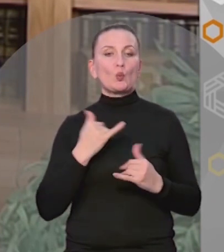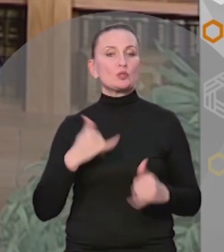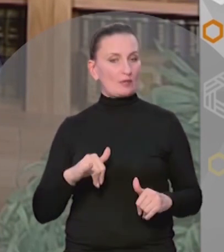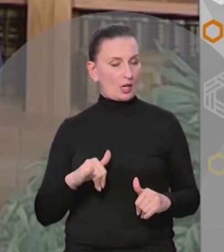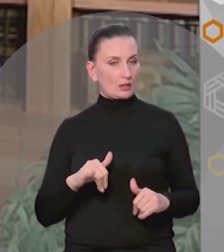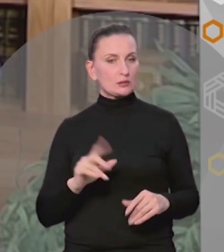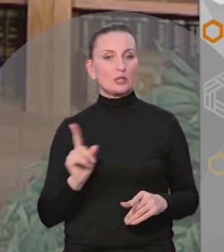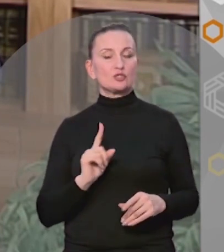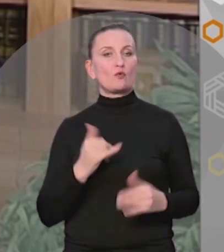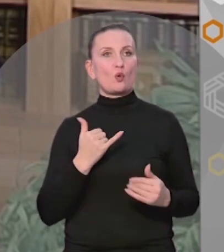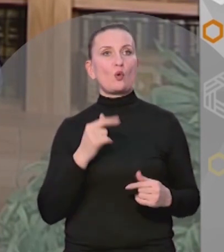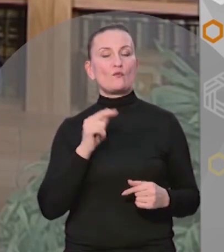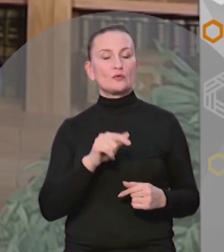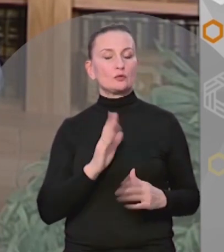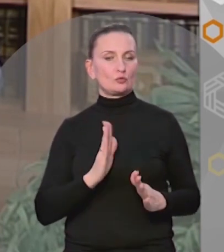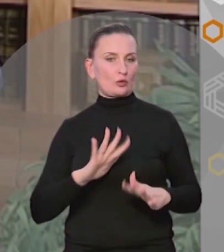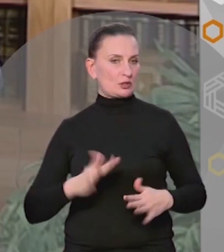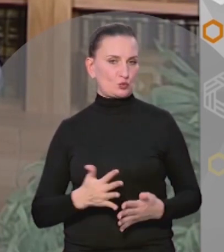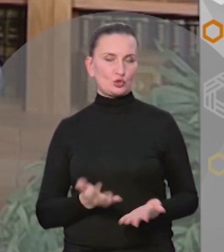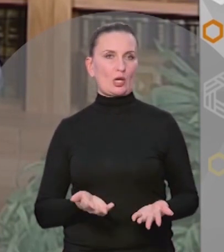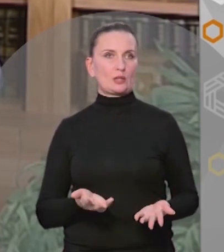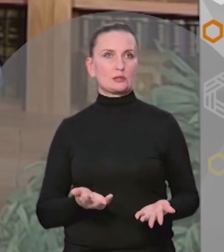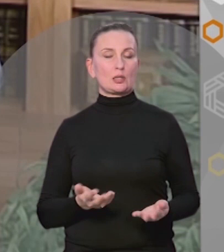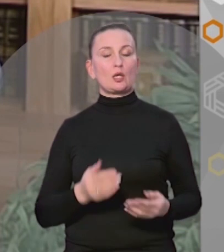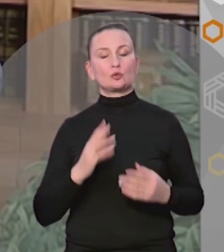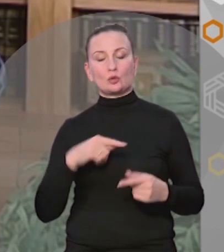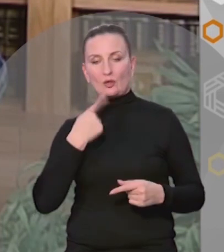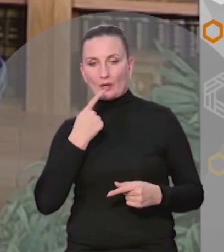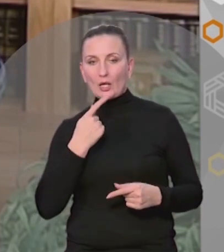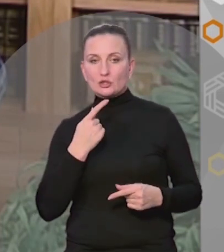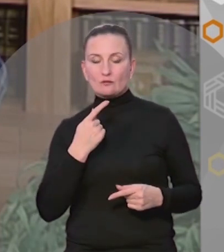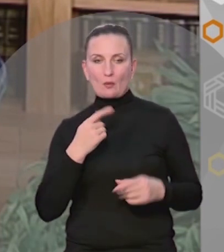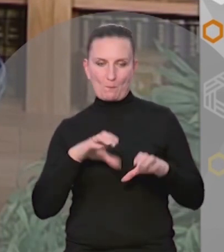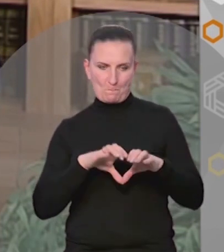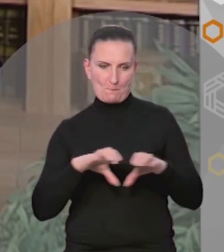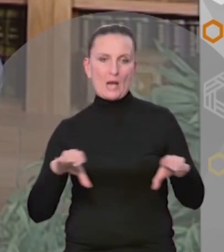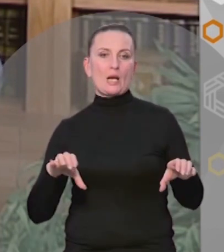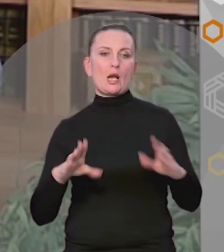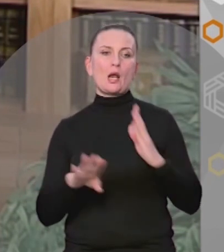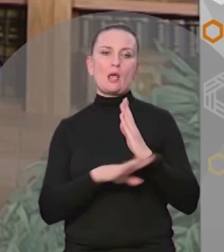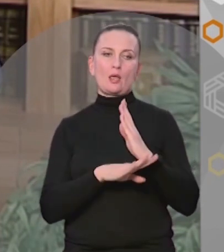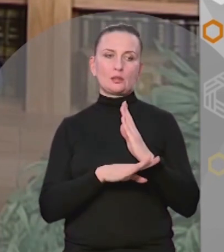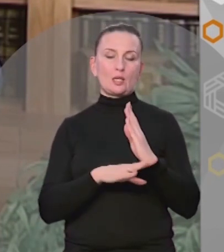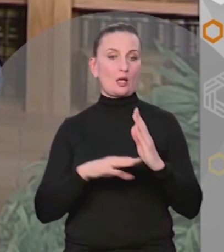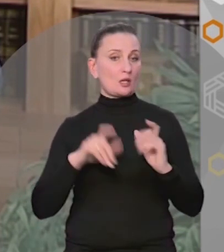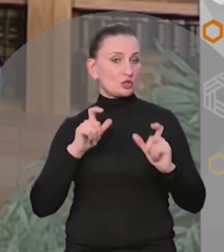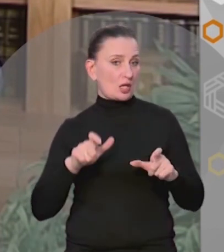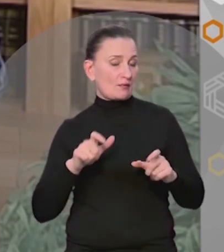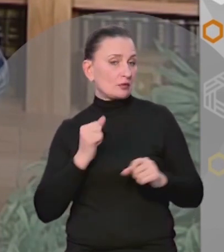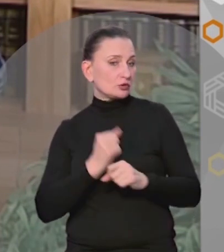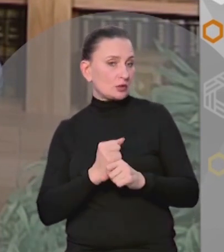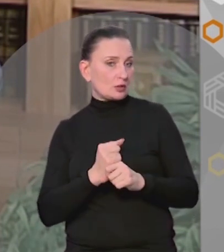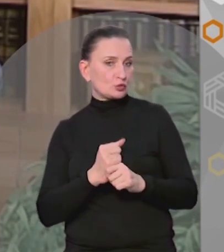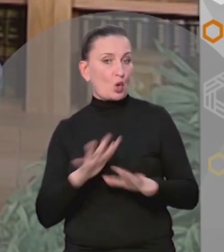удивляться, чего в них только не случается. То из говорящего полена человечка смастерят,